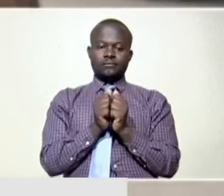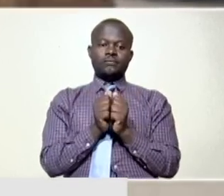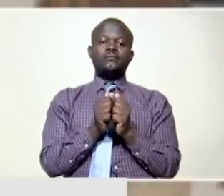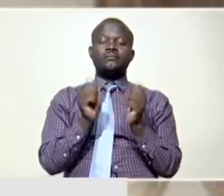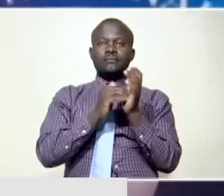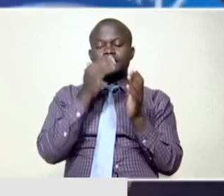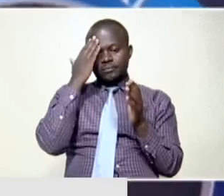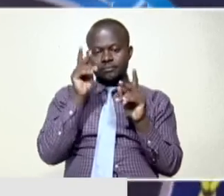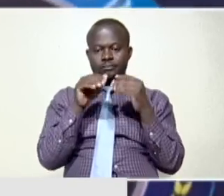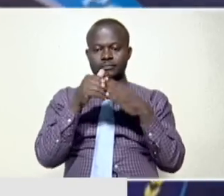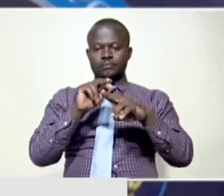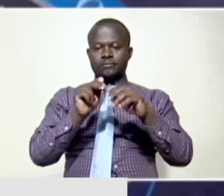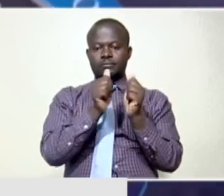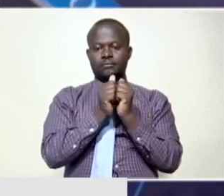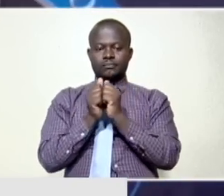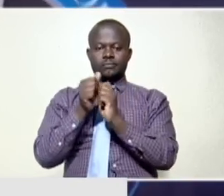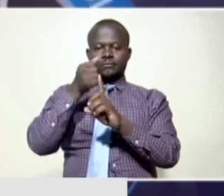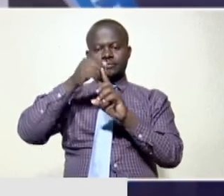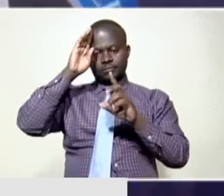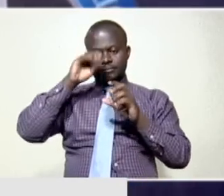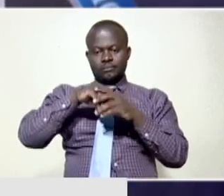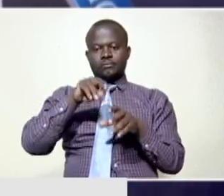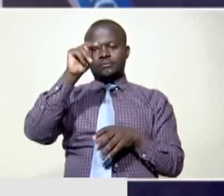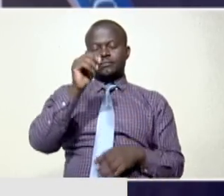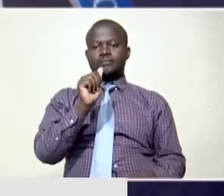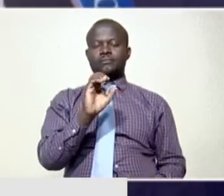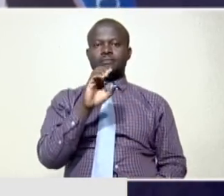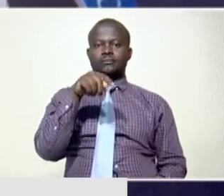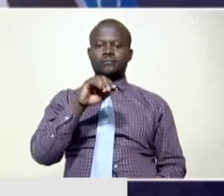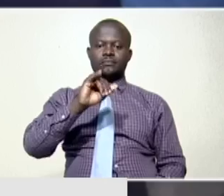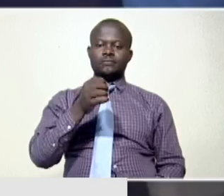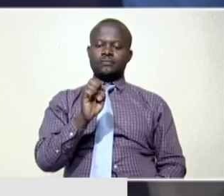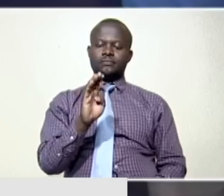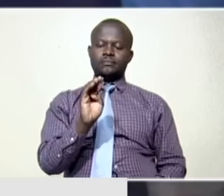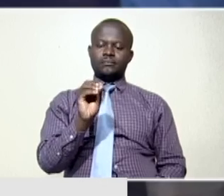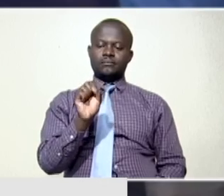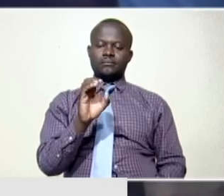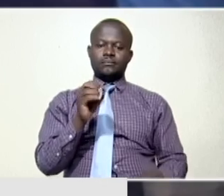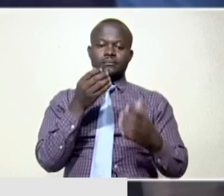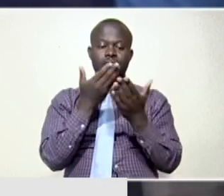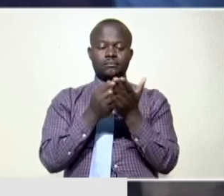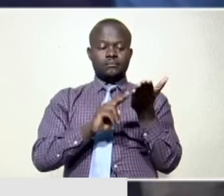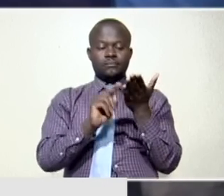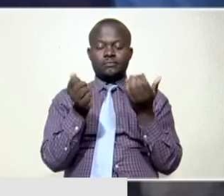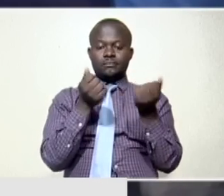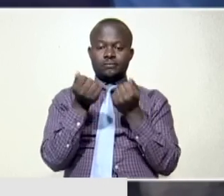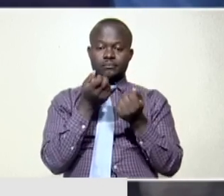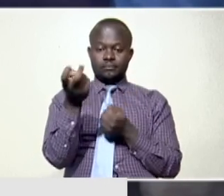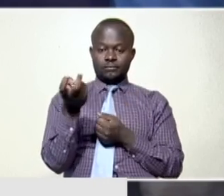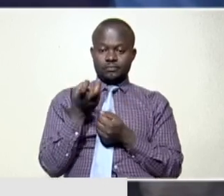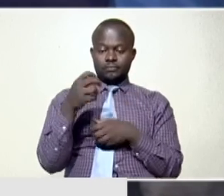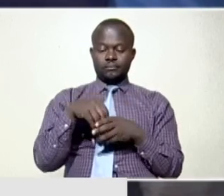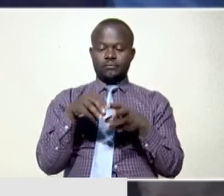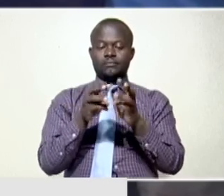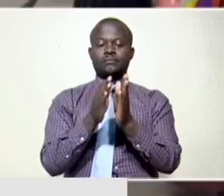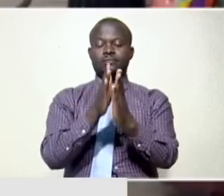n'aho mwicaranye. Umuvugizi wa polisi mu ntara y'Amajyaruguru SP Jean Bosco Mwiseneza yasabye abakoresha imodoka zitwara abagenzi mu buryo bwa